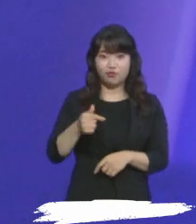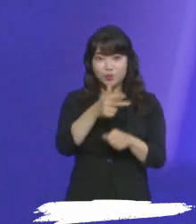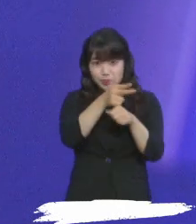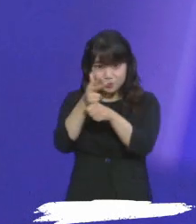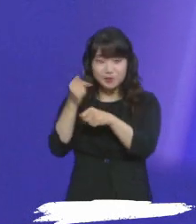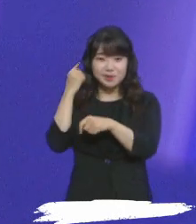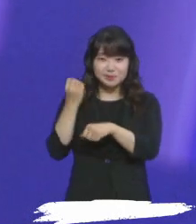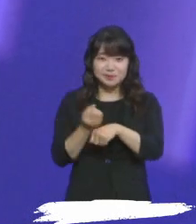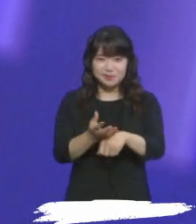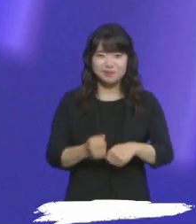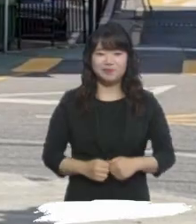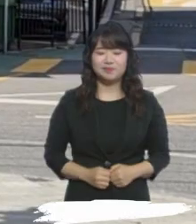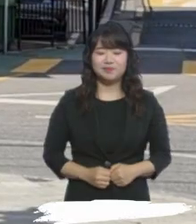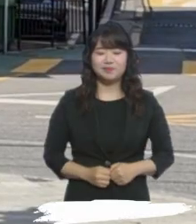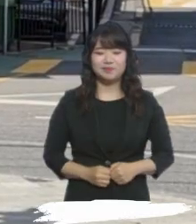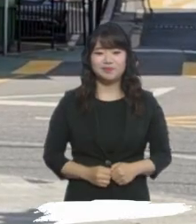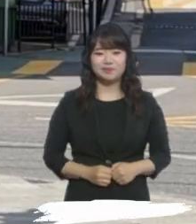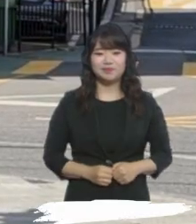취재했습니다.